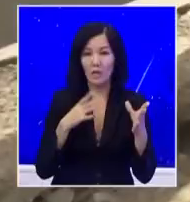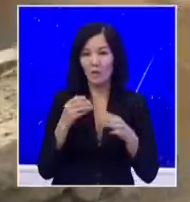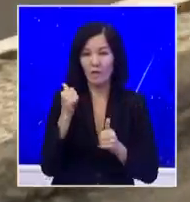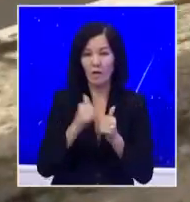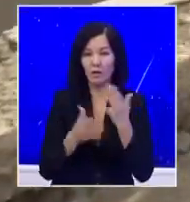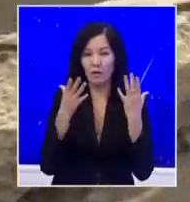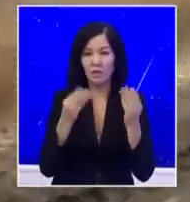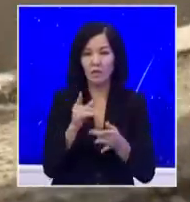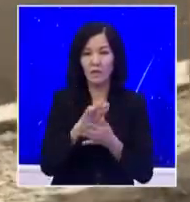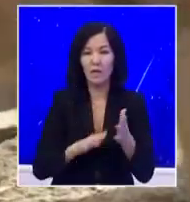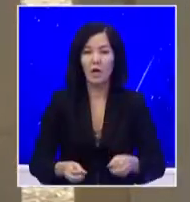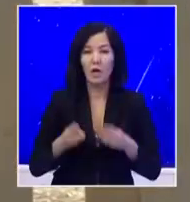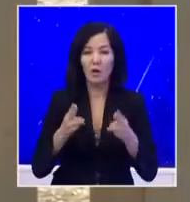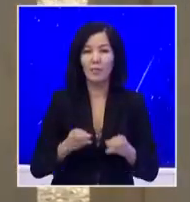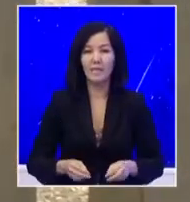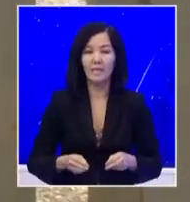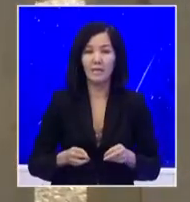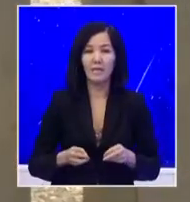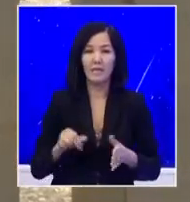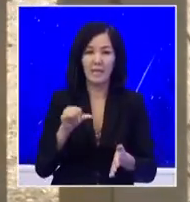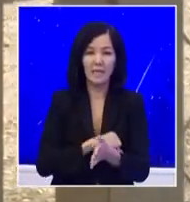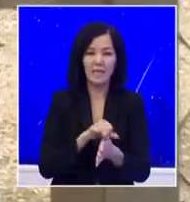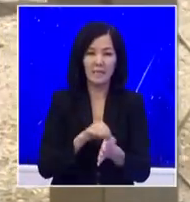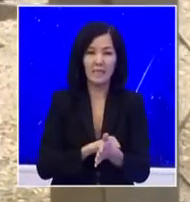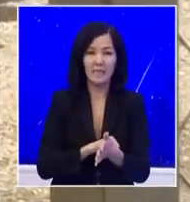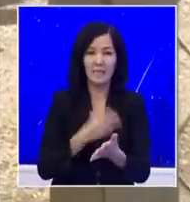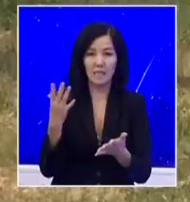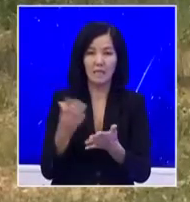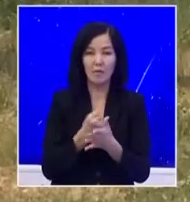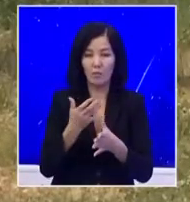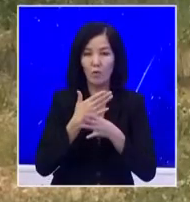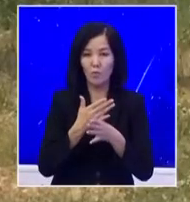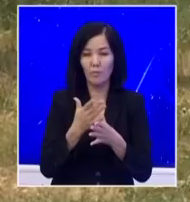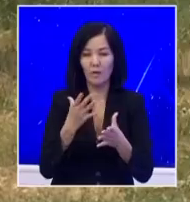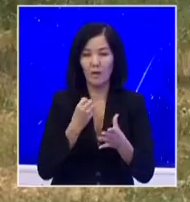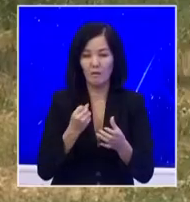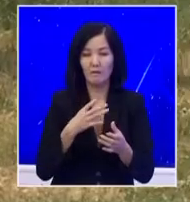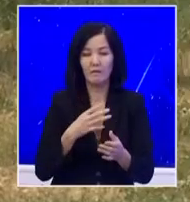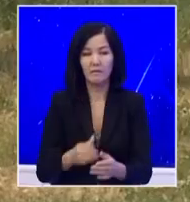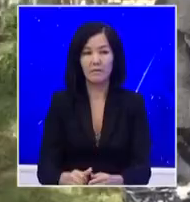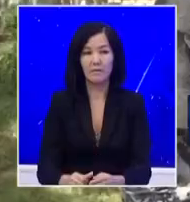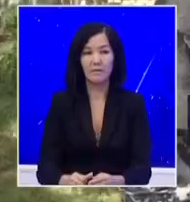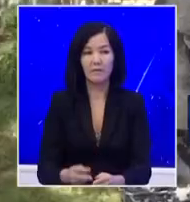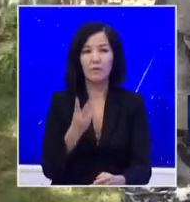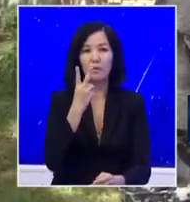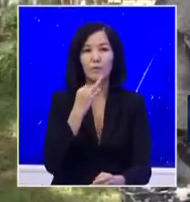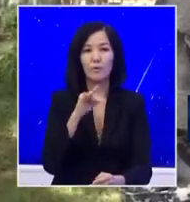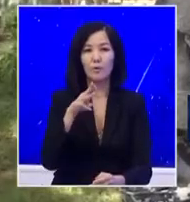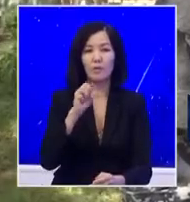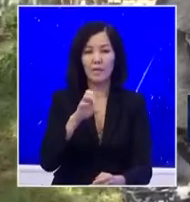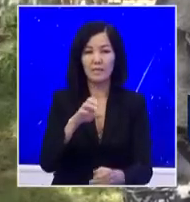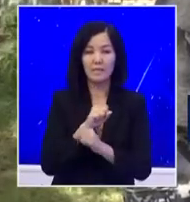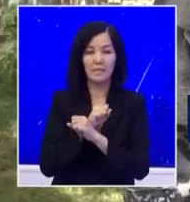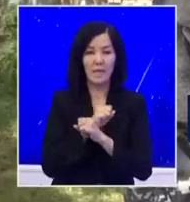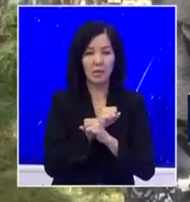қауіпті орталарда болып, қылмыспен есірткі тасымалын анықтауға көмегі тиген. Үйтас саяжайында